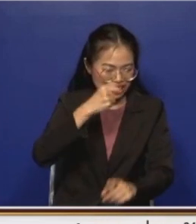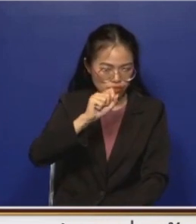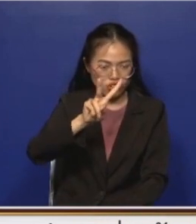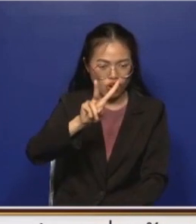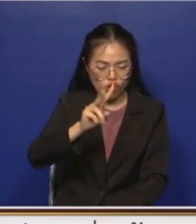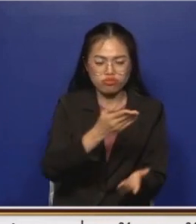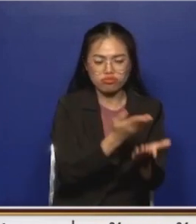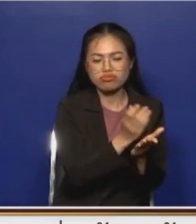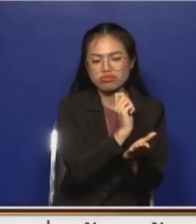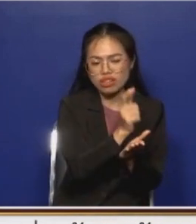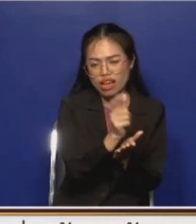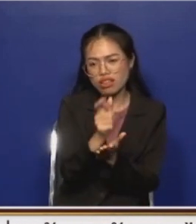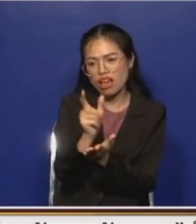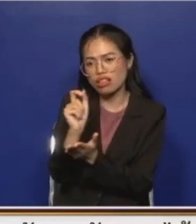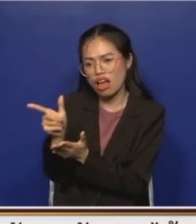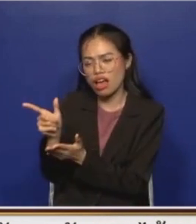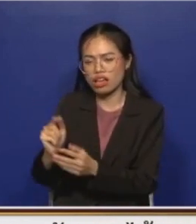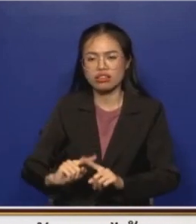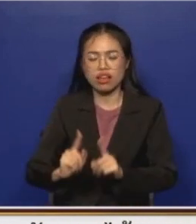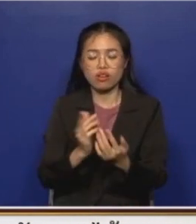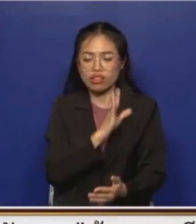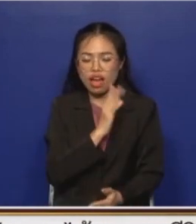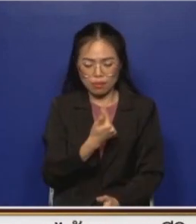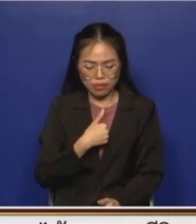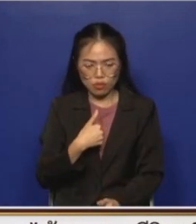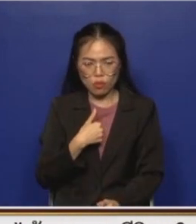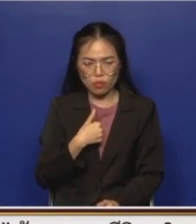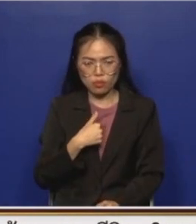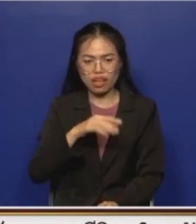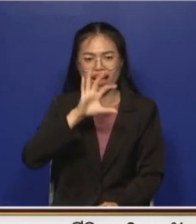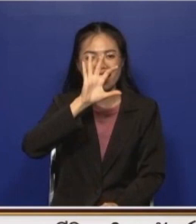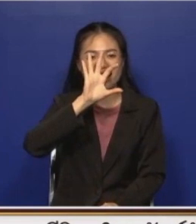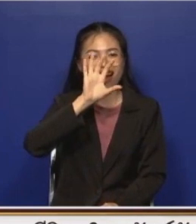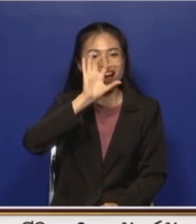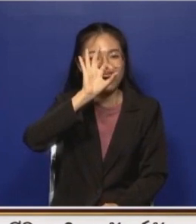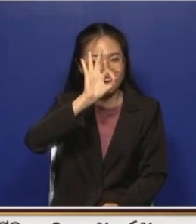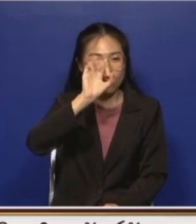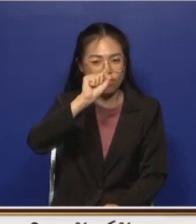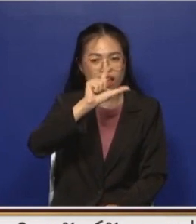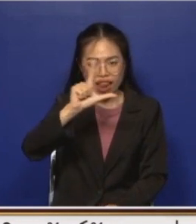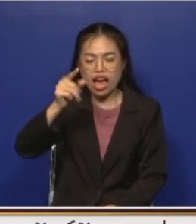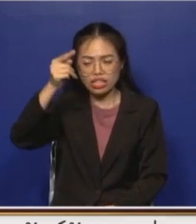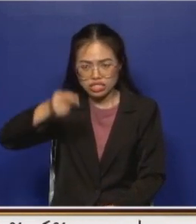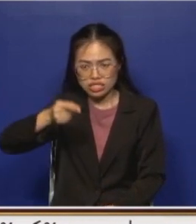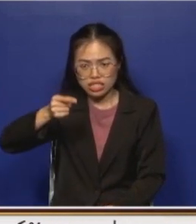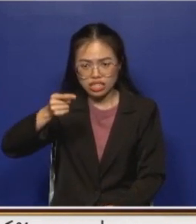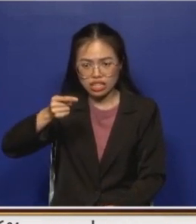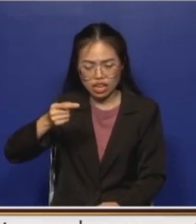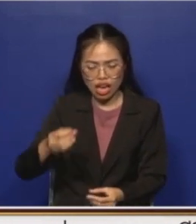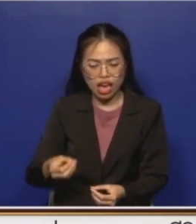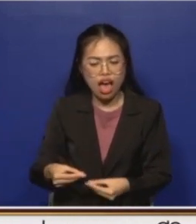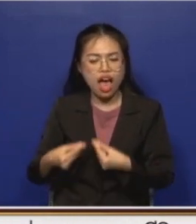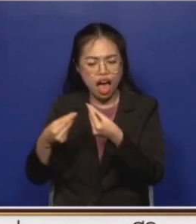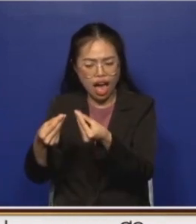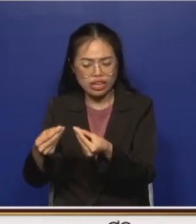าฮะสาธารณสุขการแพทย์และวันนี้เราต้องพูดถึงวัคซีนฮะท่านไปดูแผ่นต่อไป